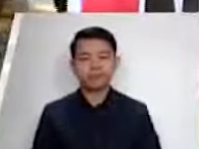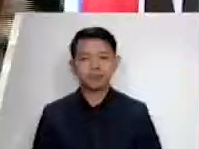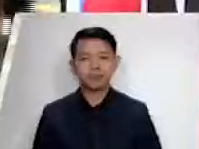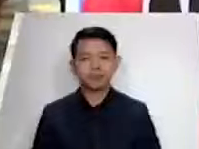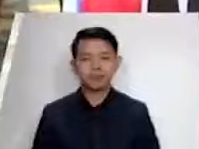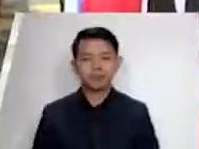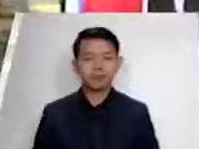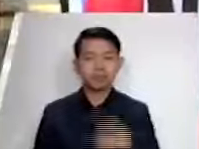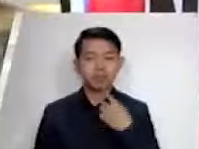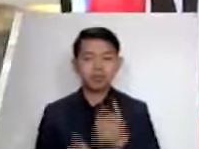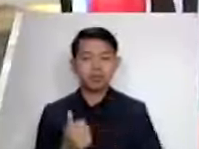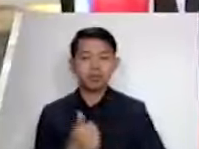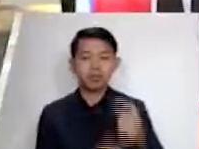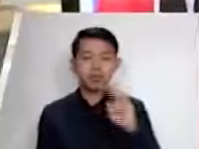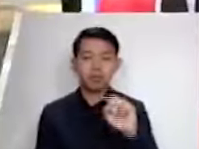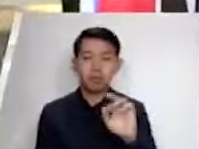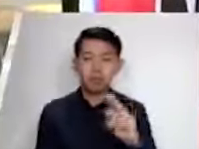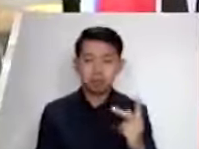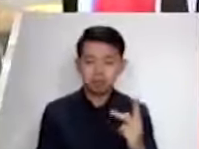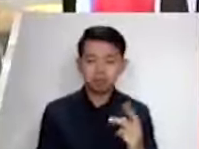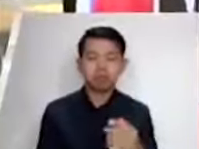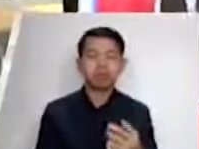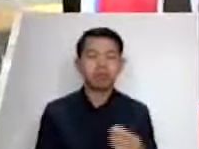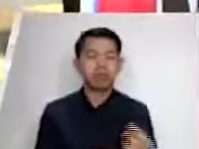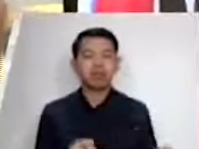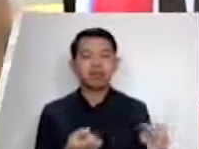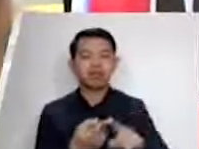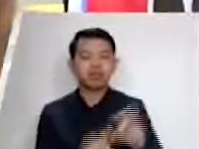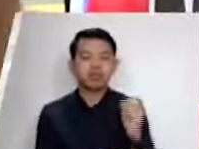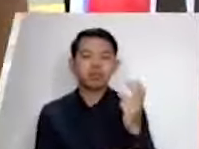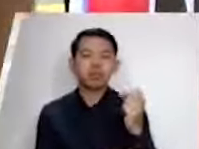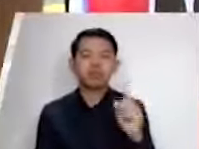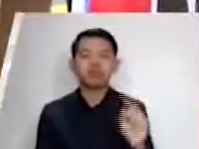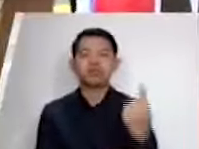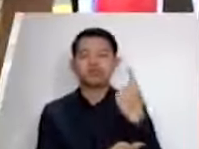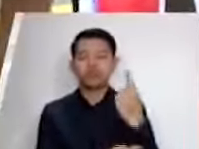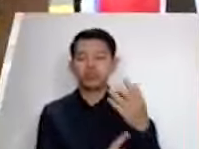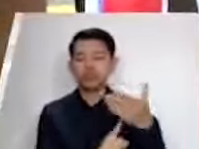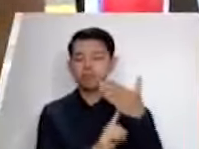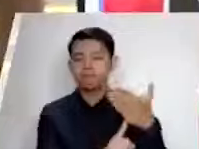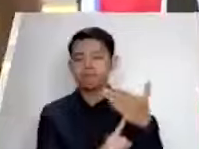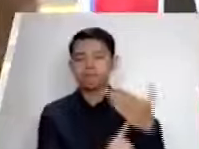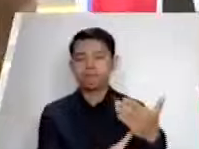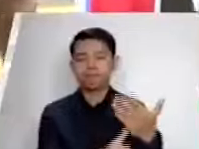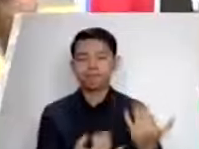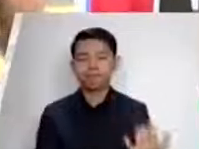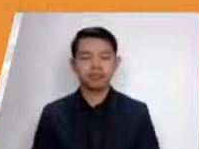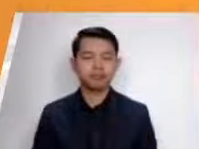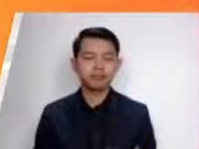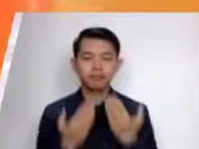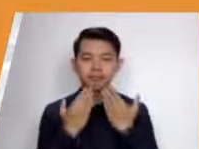tanghali lamang sila magkikilos protesta ngayong araw. Connie? Maraming salamat, Joseph Morong.